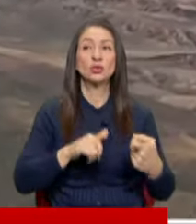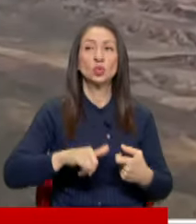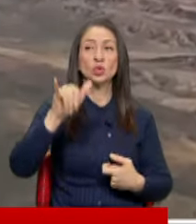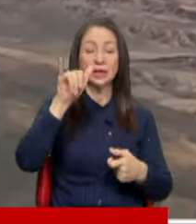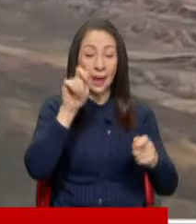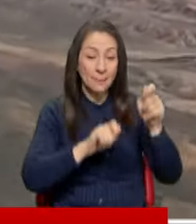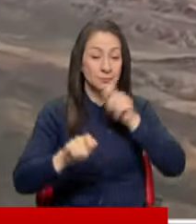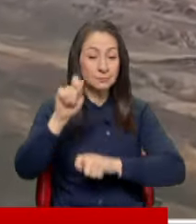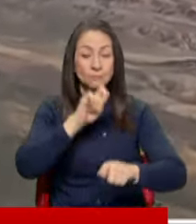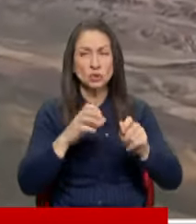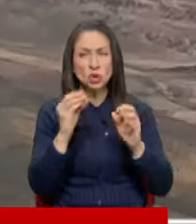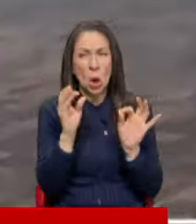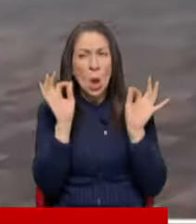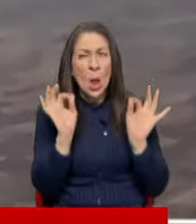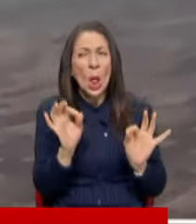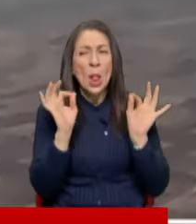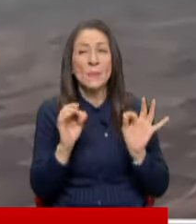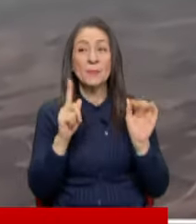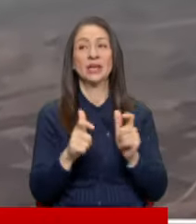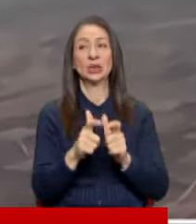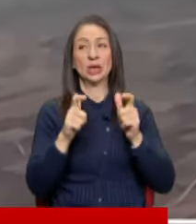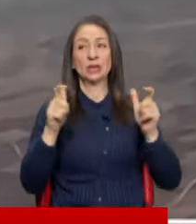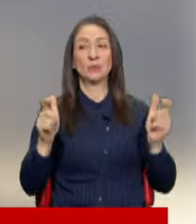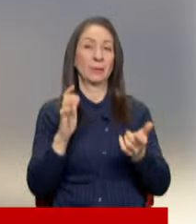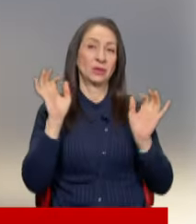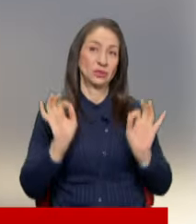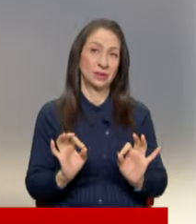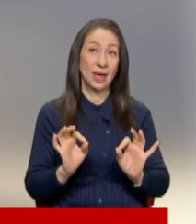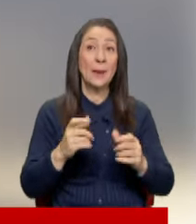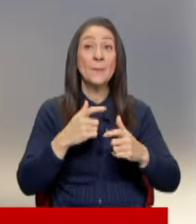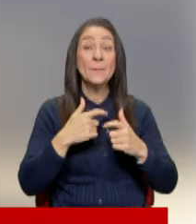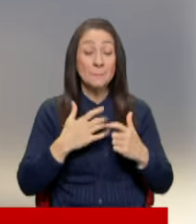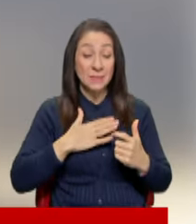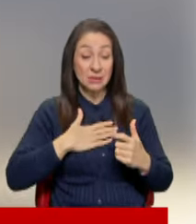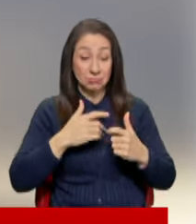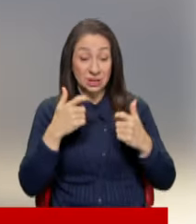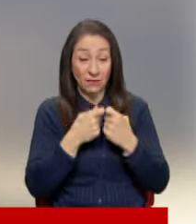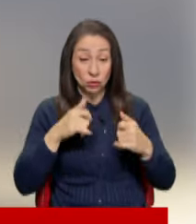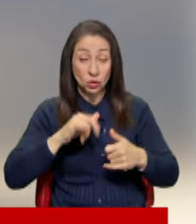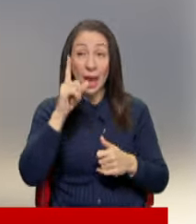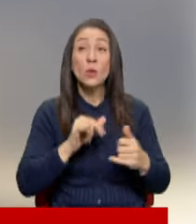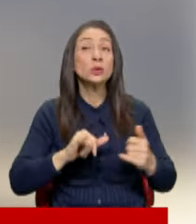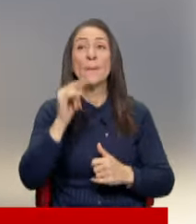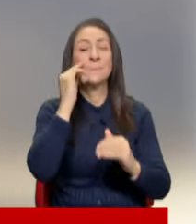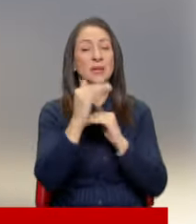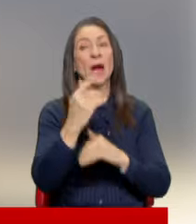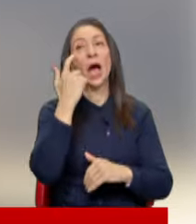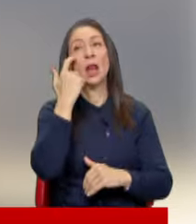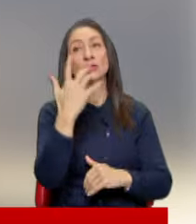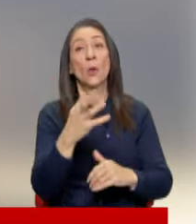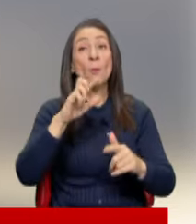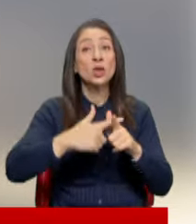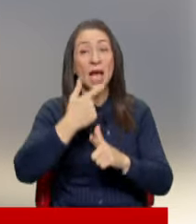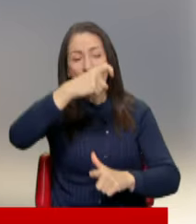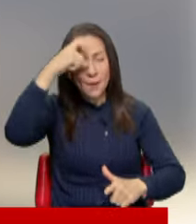üretme yolunda çok kritik bir aşamayı daha geride bıraktı milli Muharip uçağımız Kaan'ın ilk uçuşu milletimize Hayırlı olsun